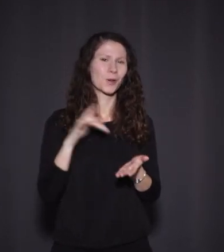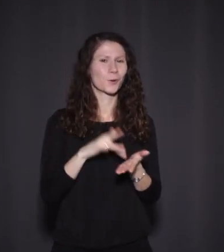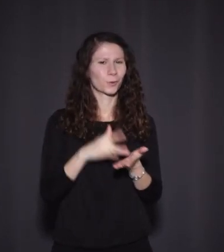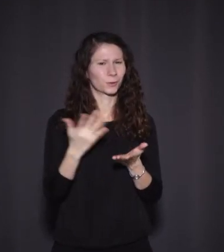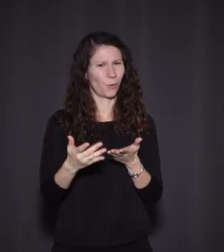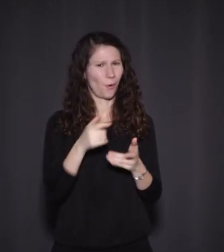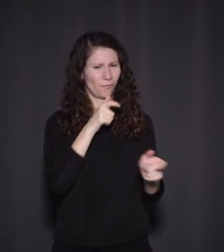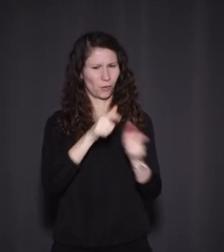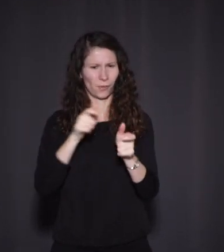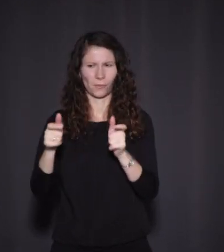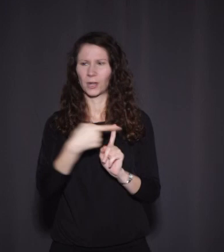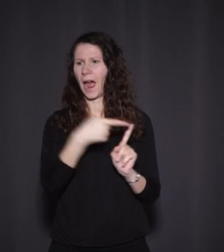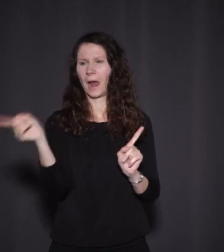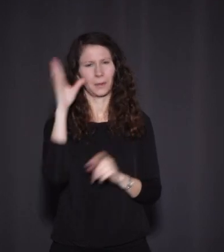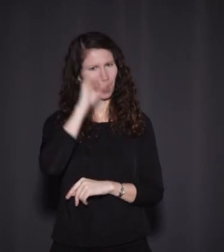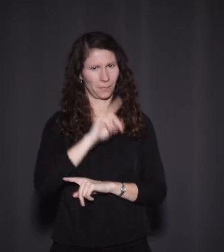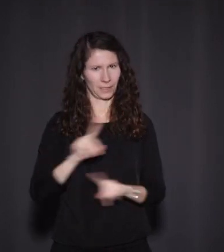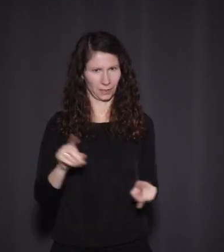Begrifflichkeiten, die versteht ja nicht jeder.